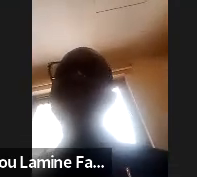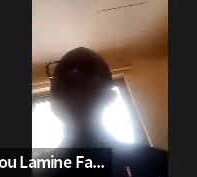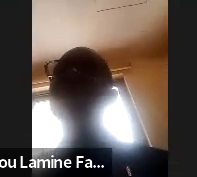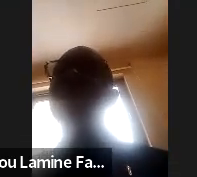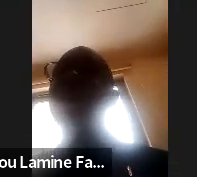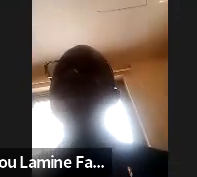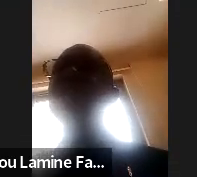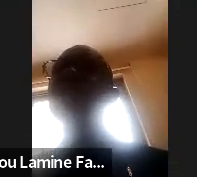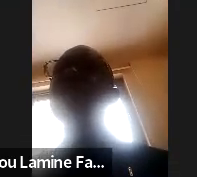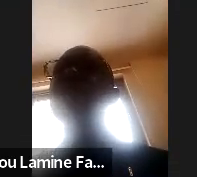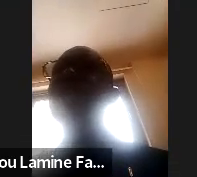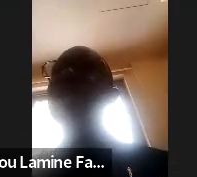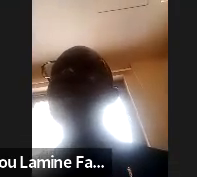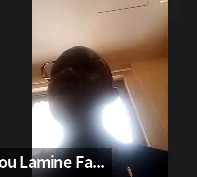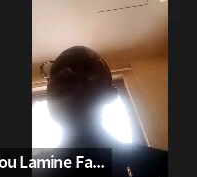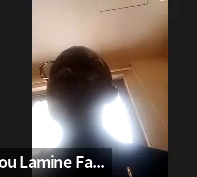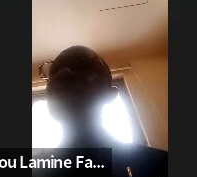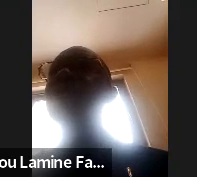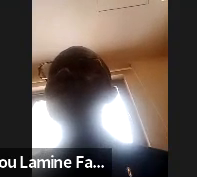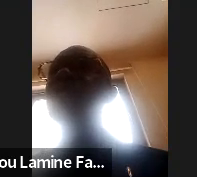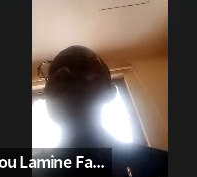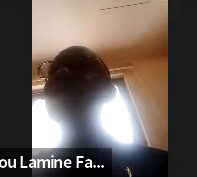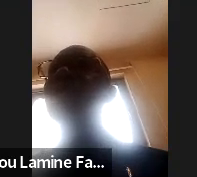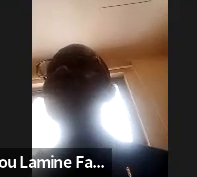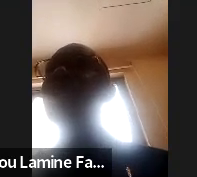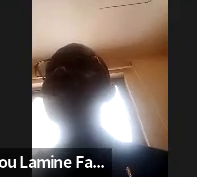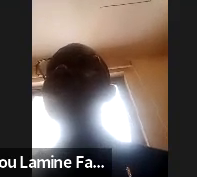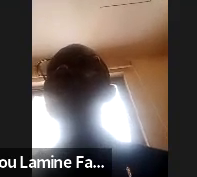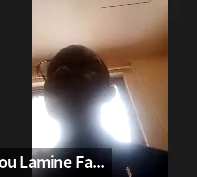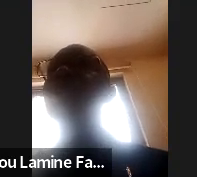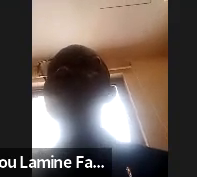données. À ce jour, donc, au Sénégal, on a produit 69